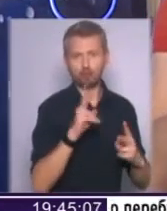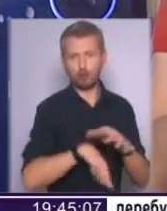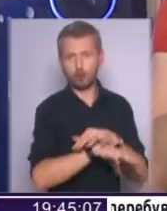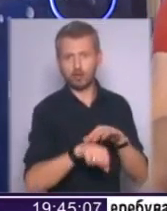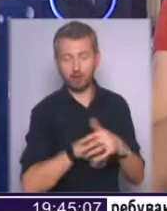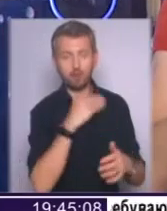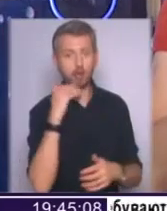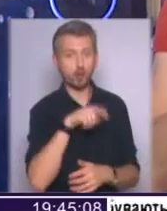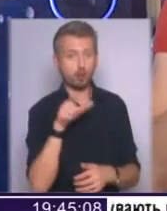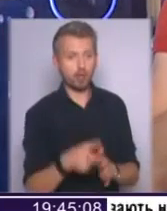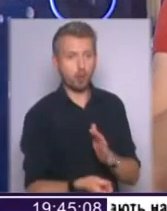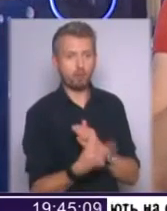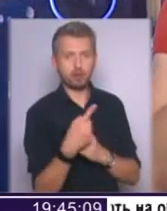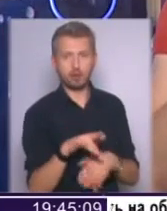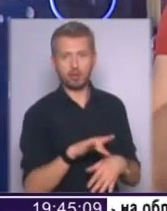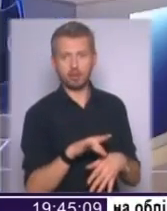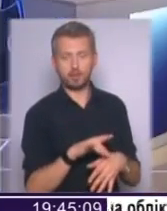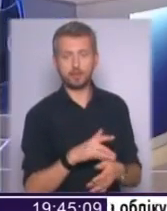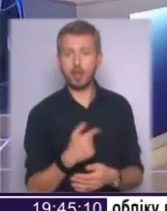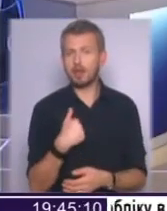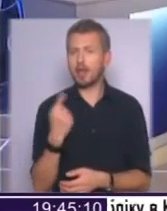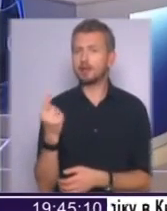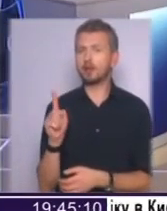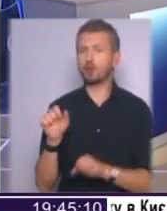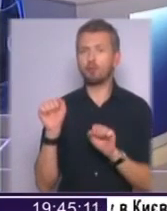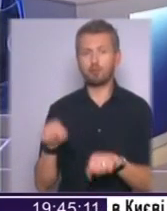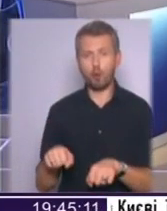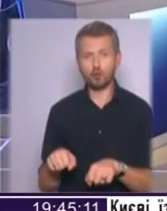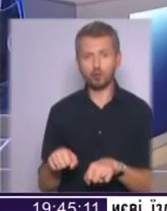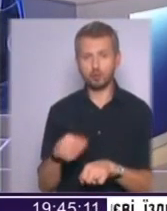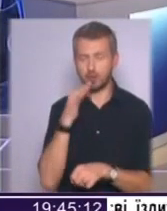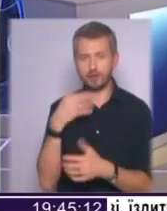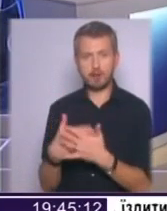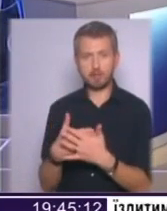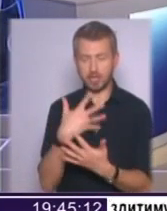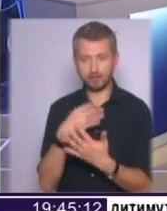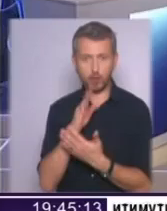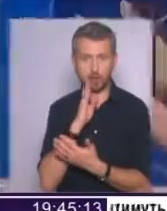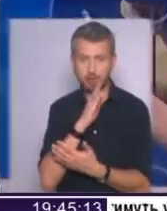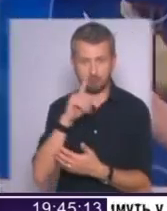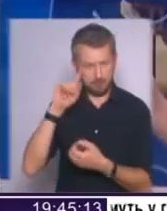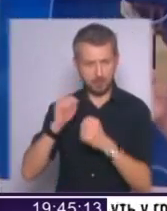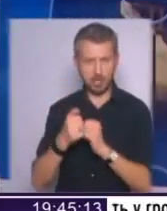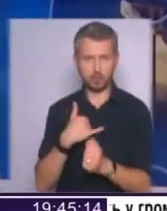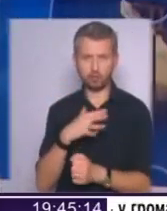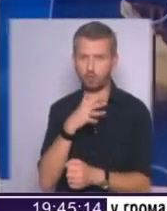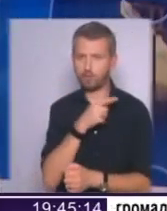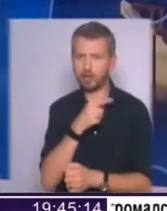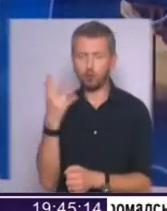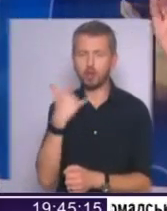зрештою багато громадян опинилися просто без пенсії. Ну, я тут єдине, що можу навести приклад своєї мами. Пам'ятаєте, у нас був період, коли у нас